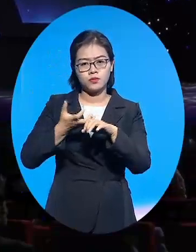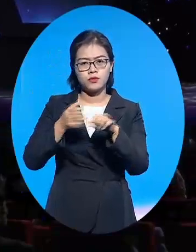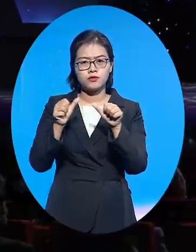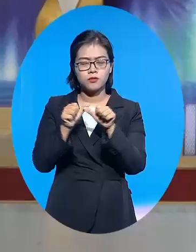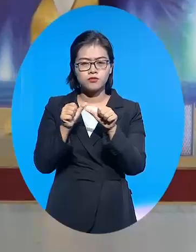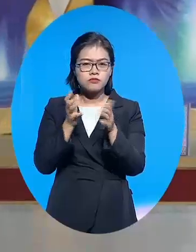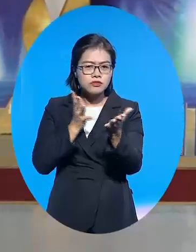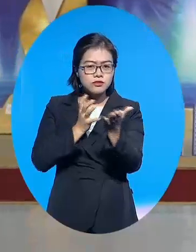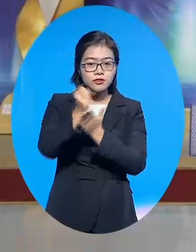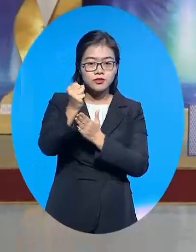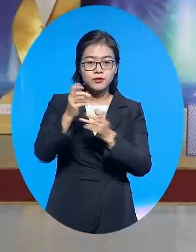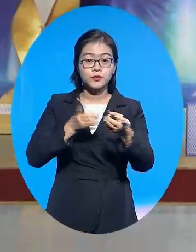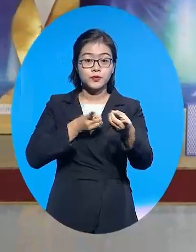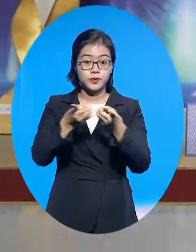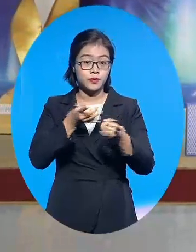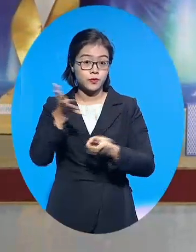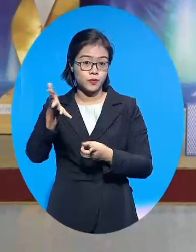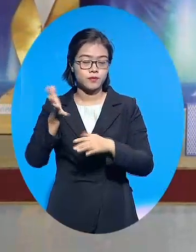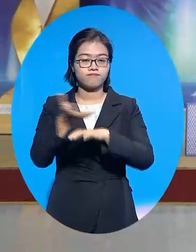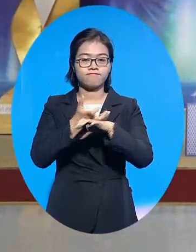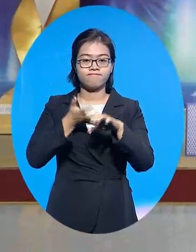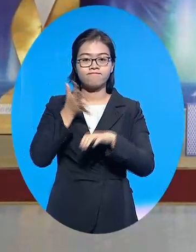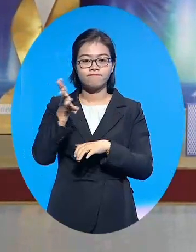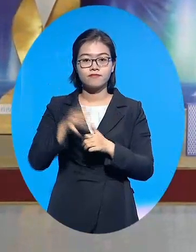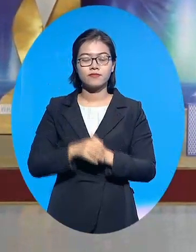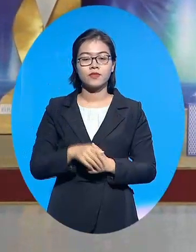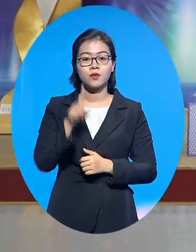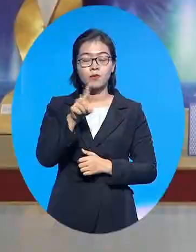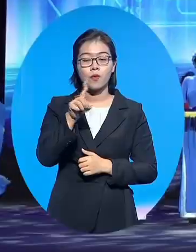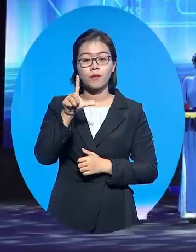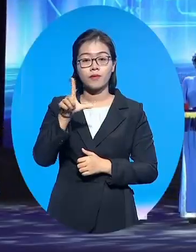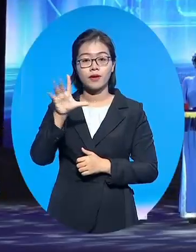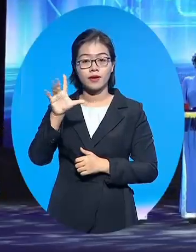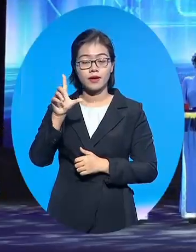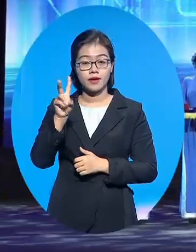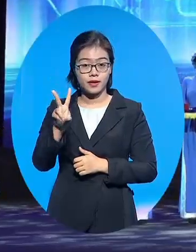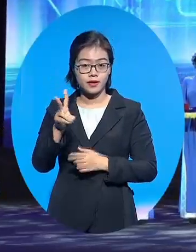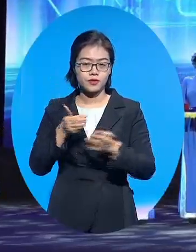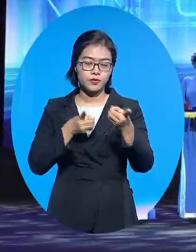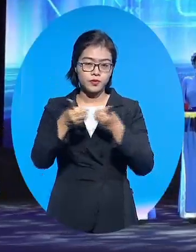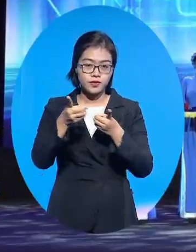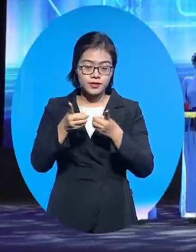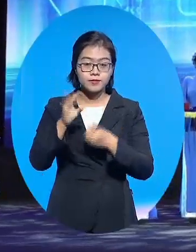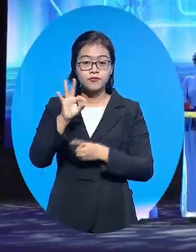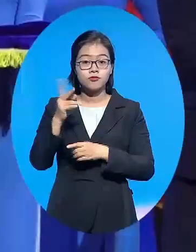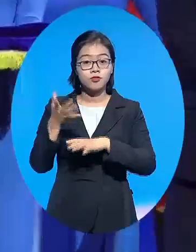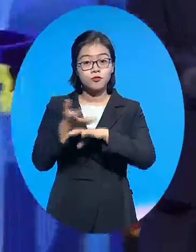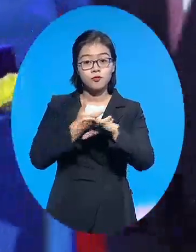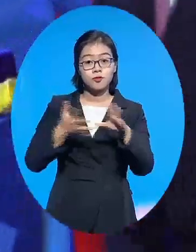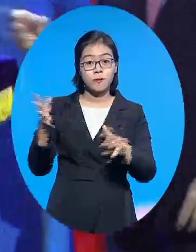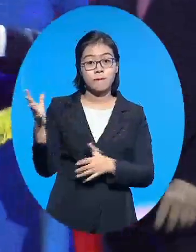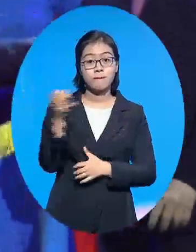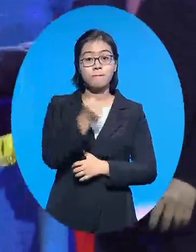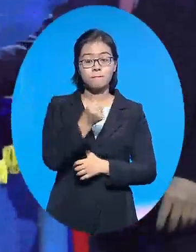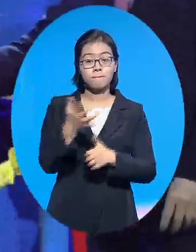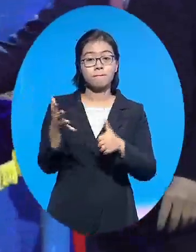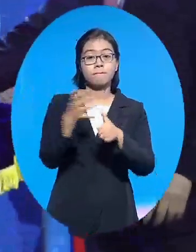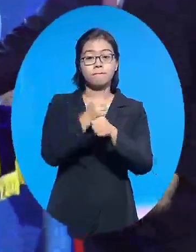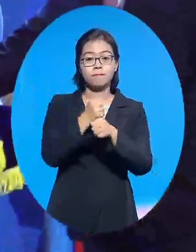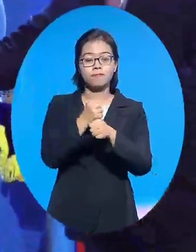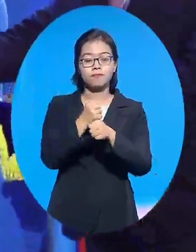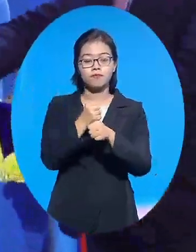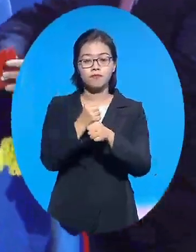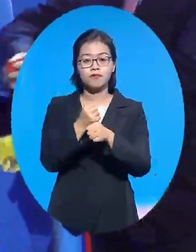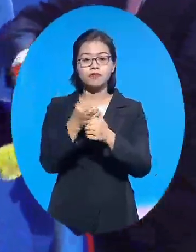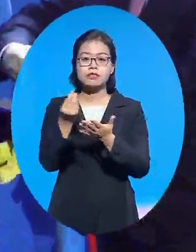nghiệp và đất nước 172 doanh nghiệp đạt thương hiệu quốc gia năm 2022 có kết quả kinh doanh ấn tượng với tổng doanh